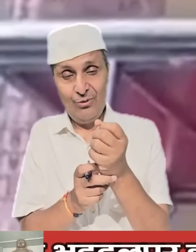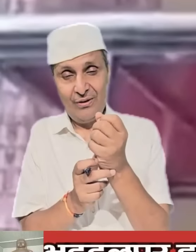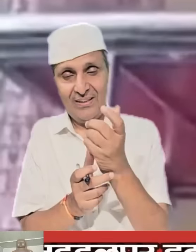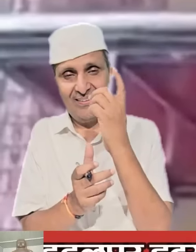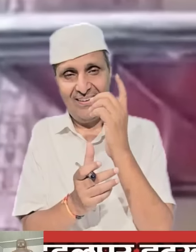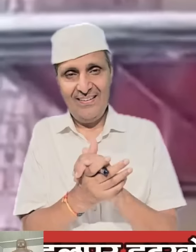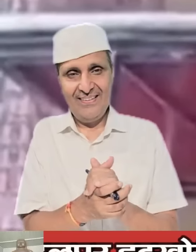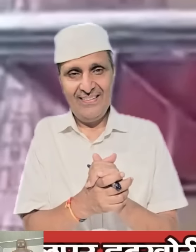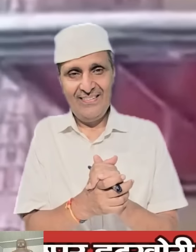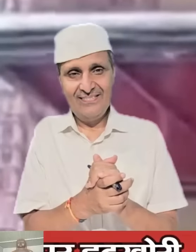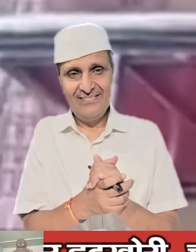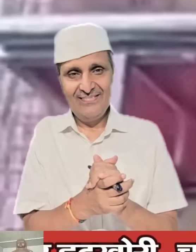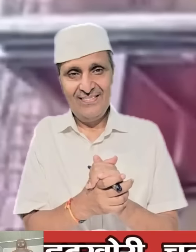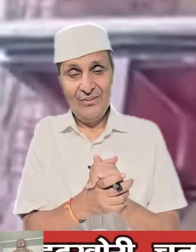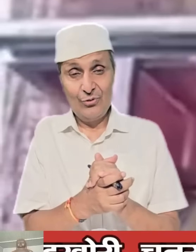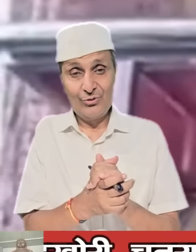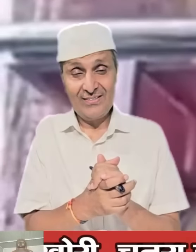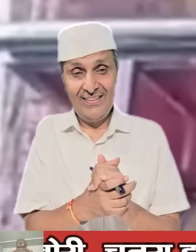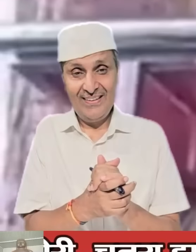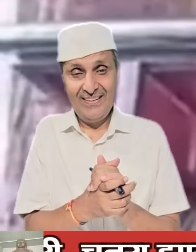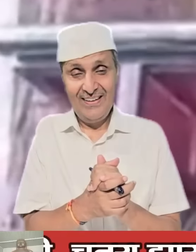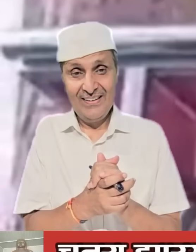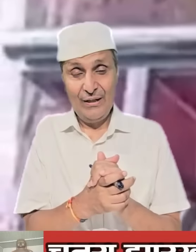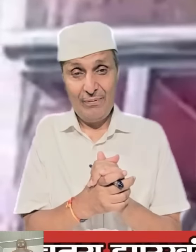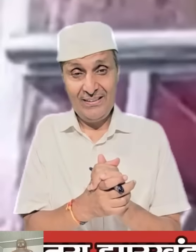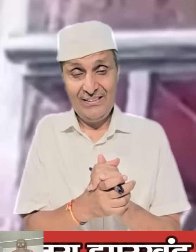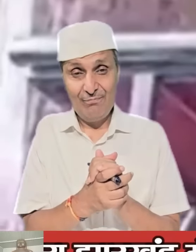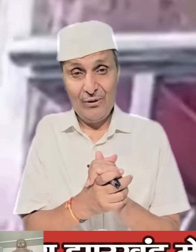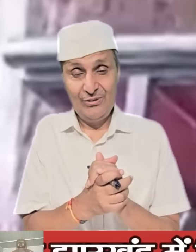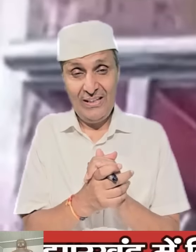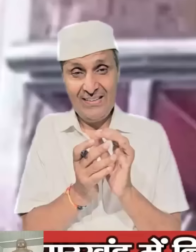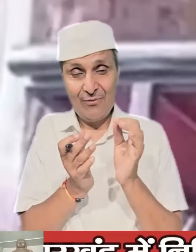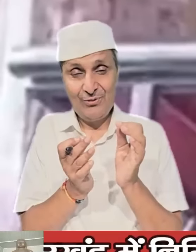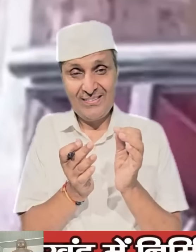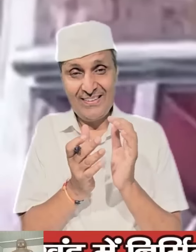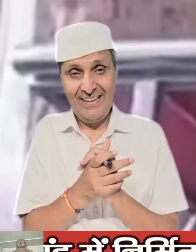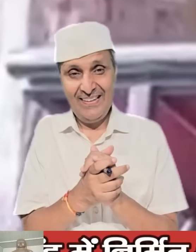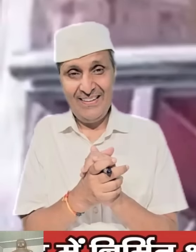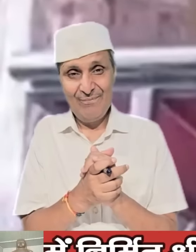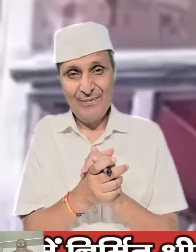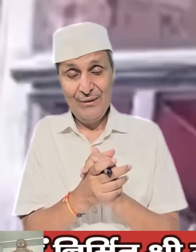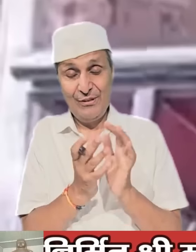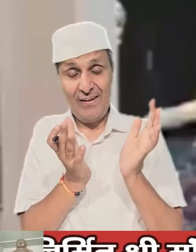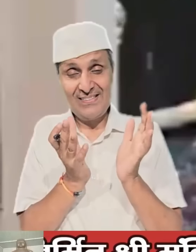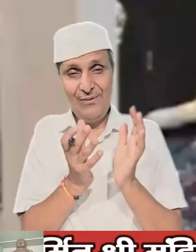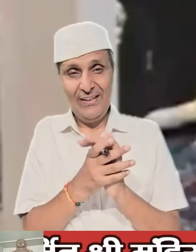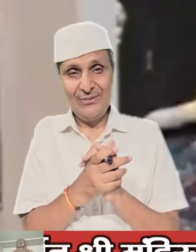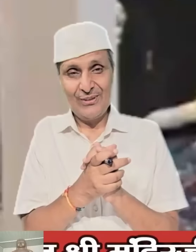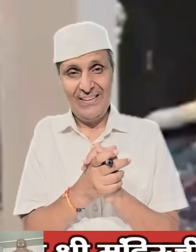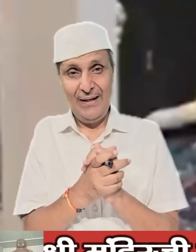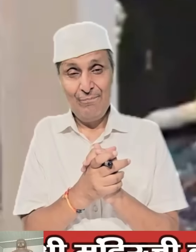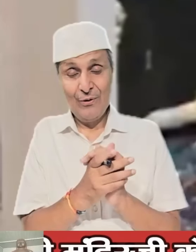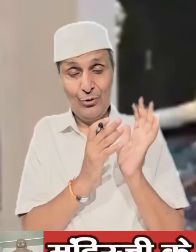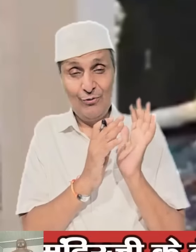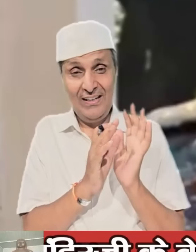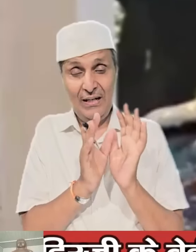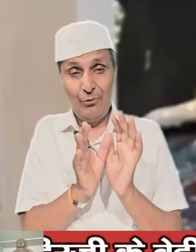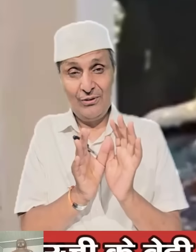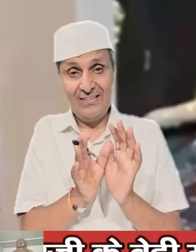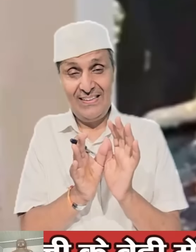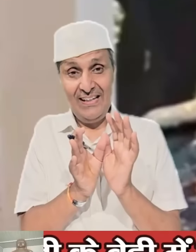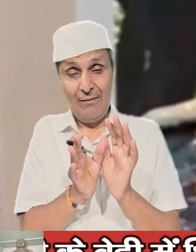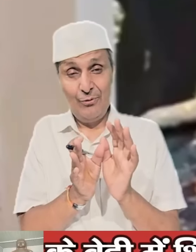भतीजे को गिरफ्तार कर लिया गया है। सोच सकते हैं कि भतीजा मनोज जैन ऐसा कुछ कर सकता है क्या? विश्वास नहीं होता ऐसा हो सकता है।